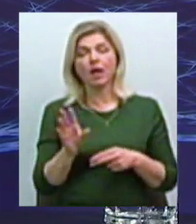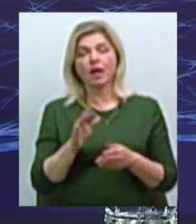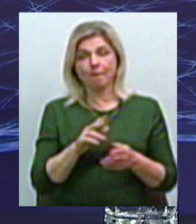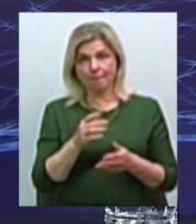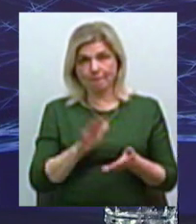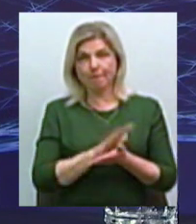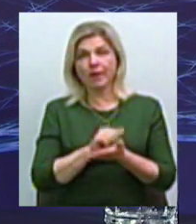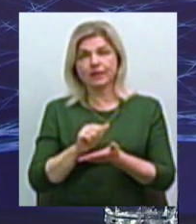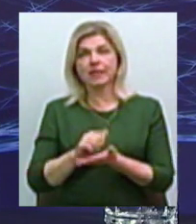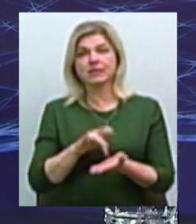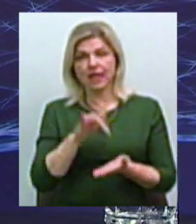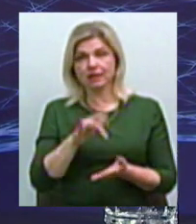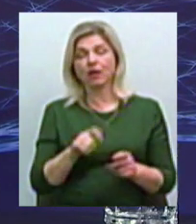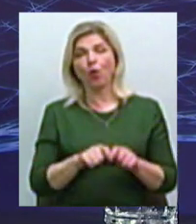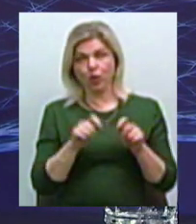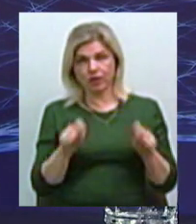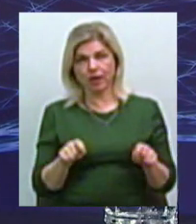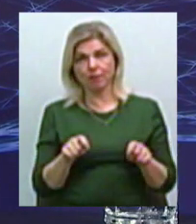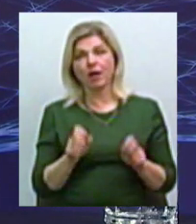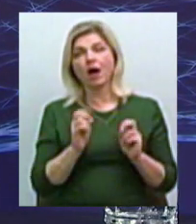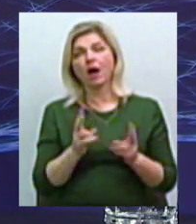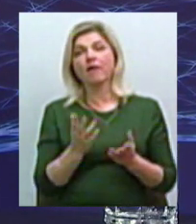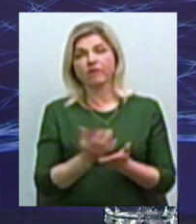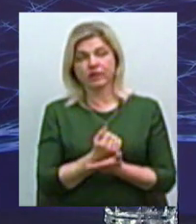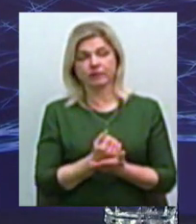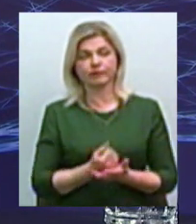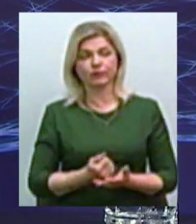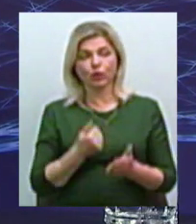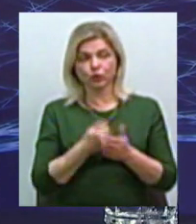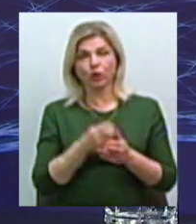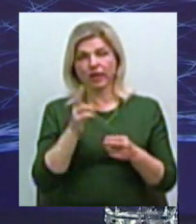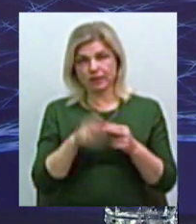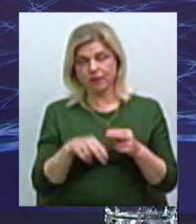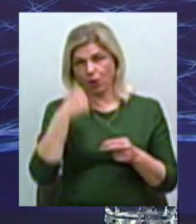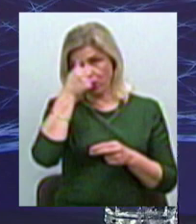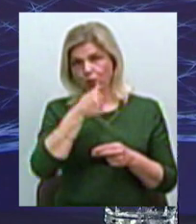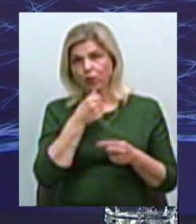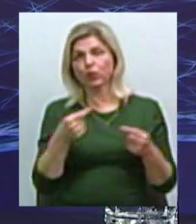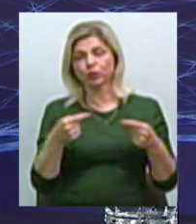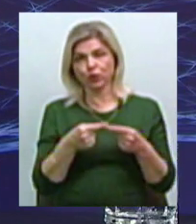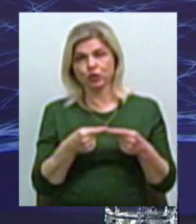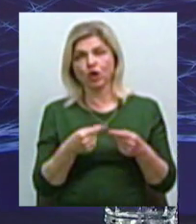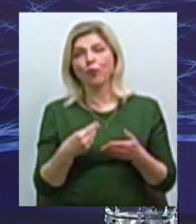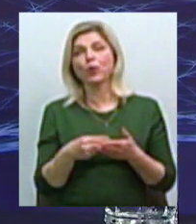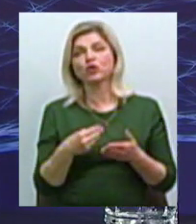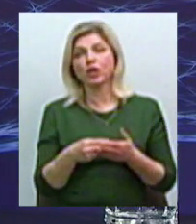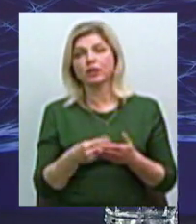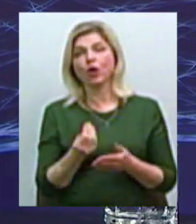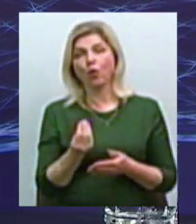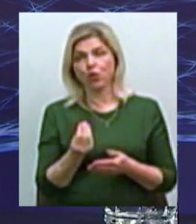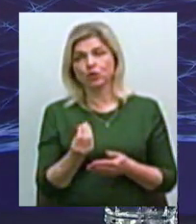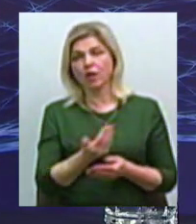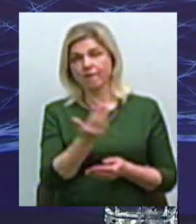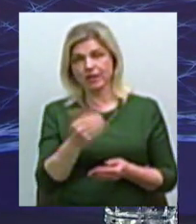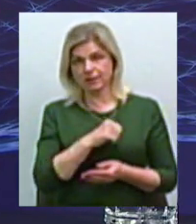ми всі відкриємо. Як вийде, так вже вийде. До кінця року це точно, бо бюджетні кошти, ви самі розумієте,